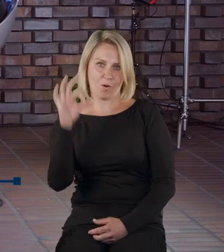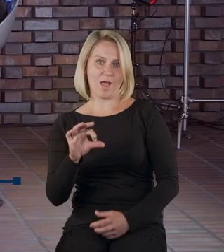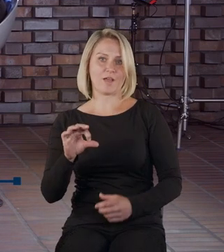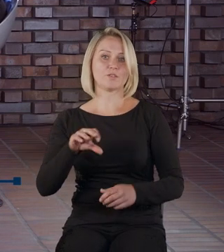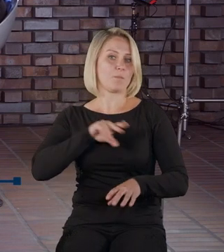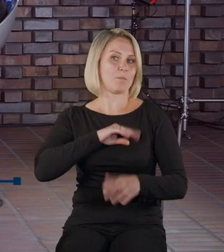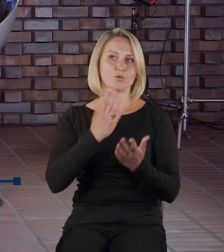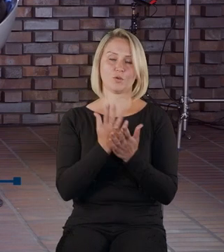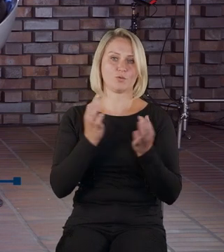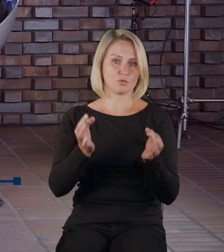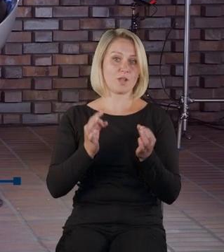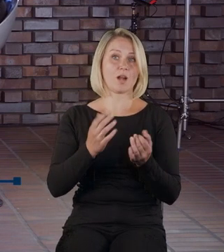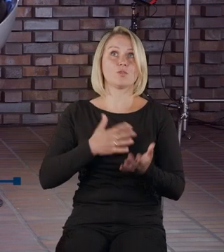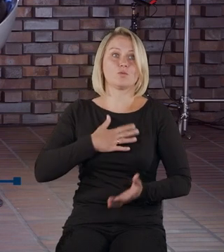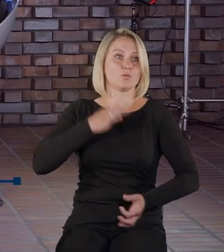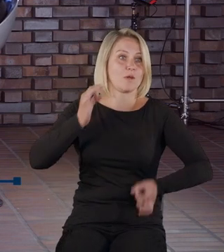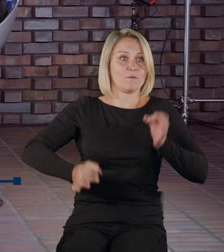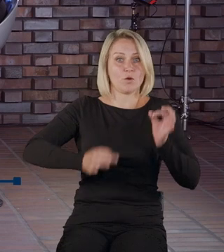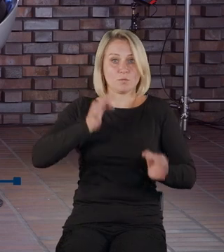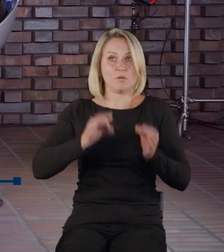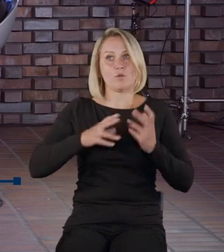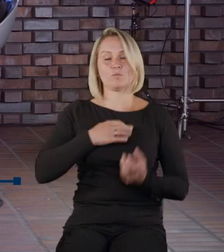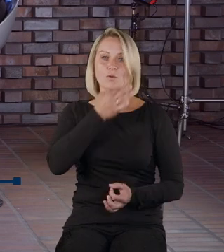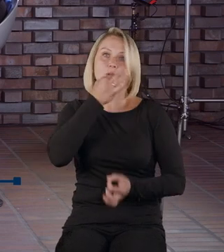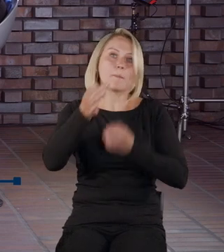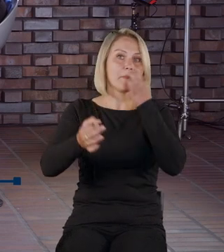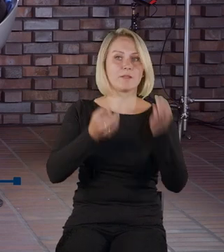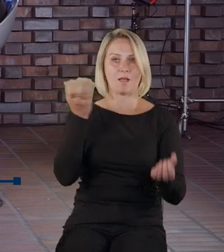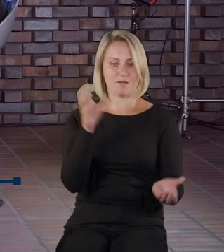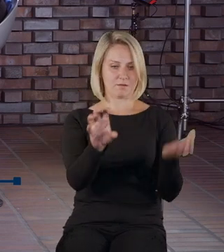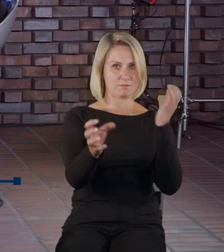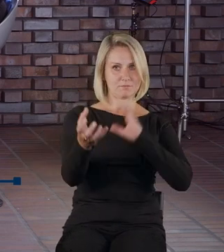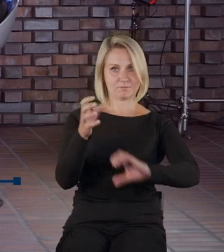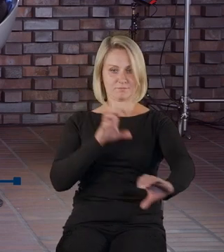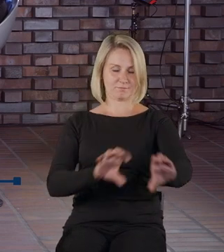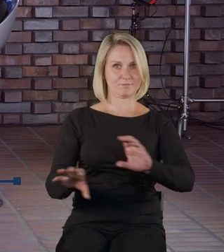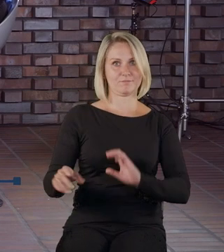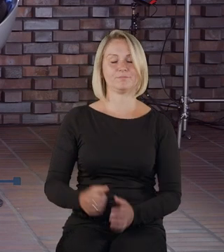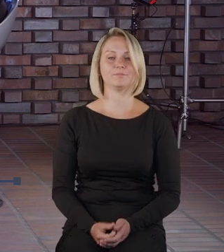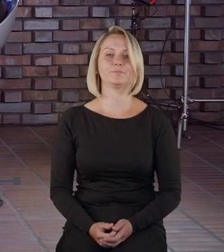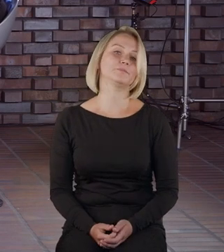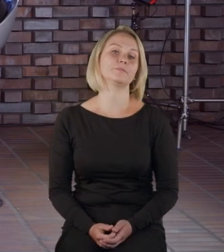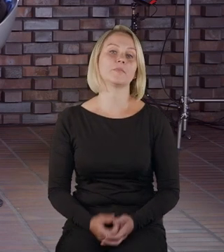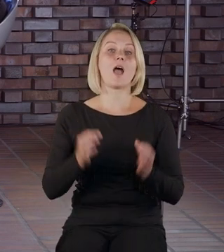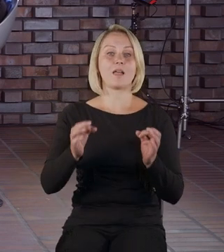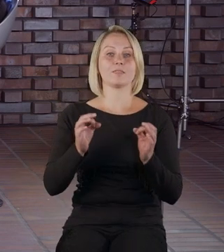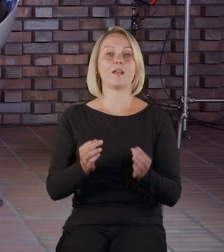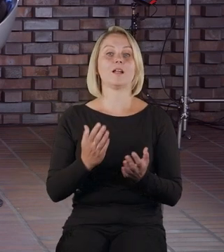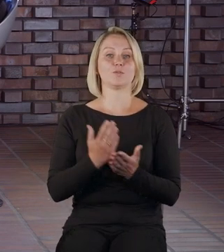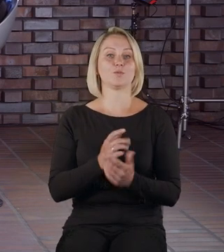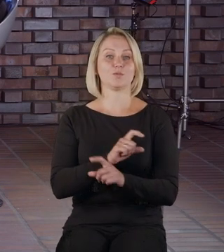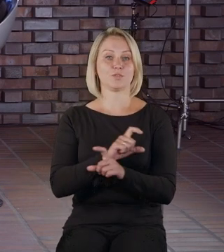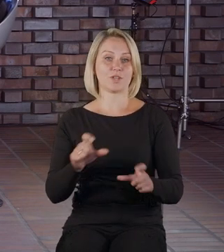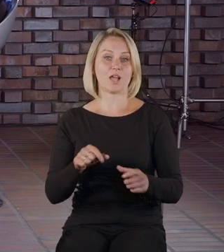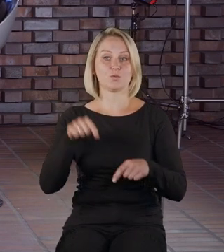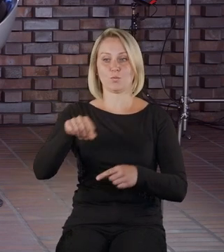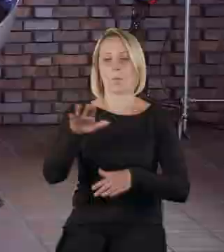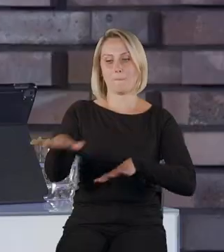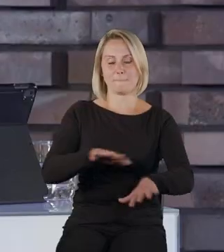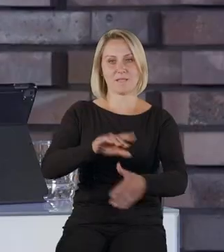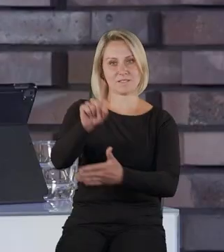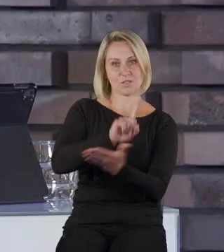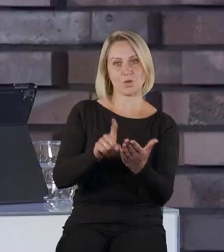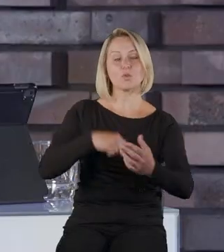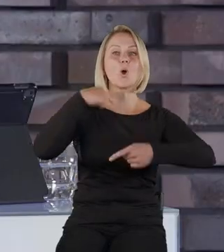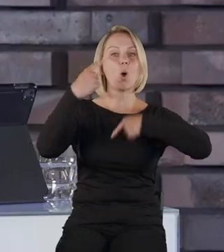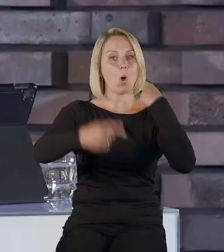bądź jeśli już teraz macie jakieś wątpliwości, możecie zadawać swoje pytania na czacie pod transmisją. A teraz z racji, że znajdujemy się na Śląsku, opowiemy Wam